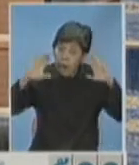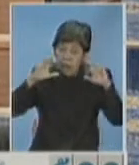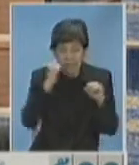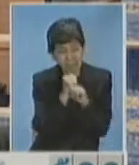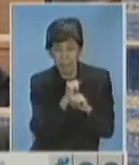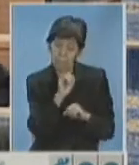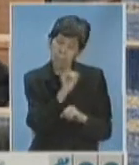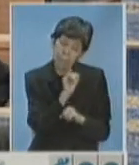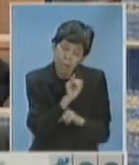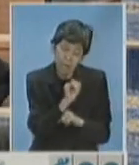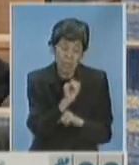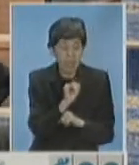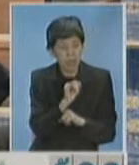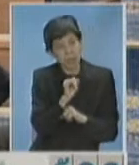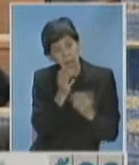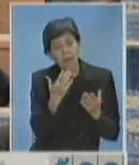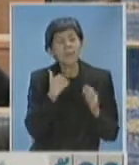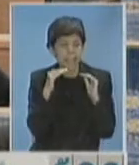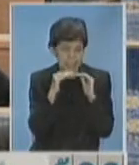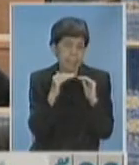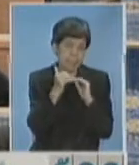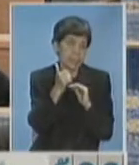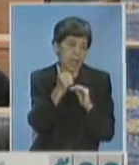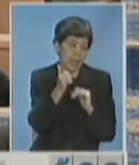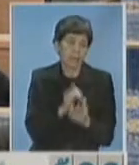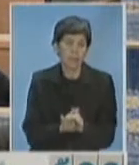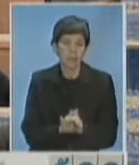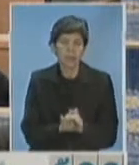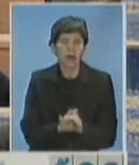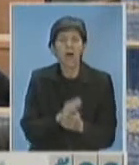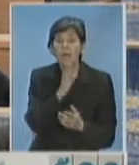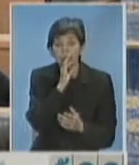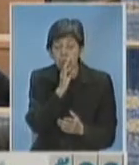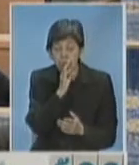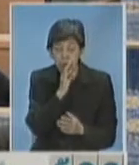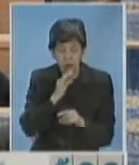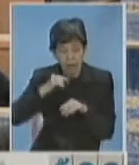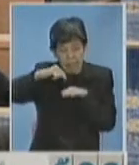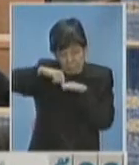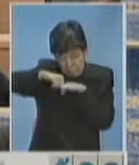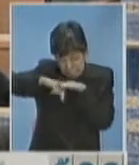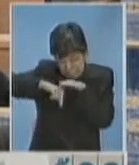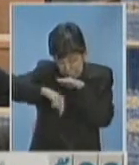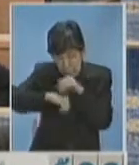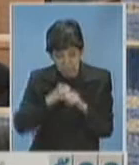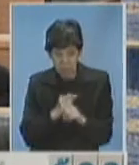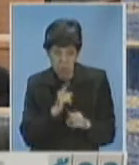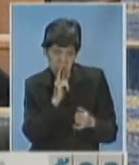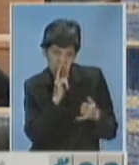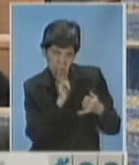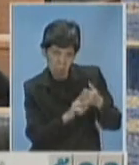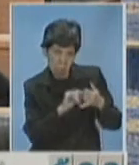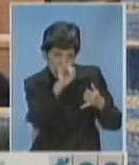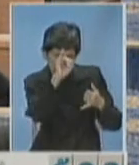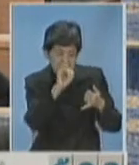ำงานไม่เหมาะสมนั่นเป็นส่วนหนึ่งท่านมีสิทธิ์แต่ว่าถ้าเราลงไปลึกถึงขั้นข่มขู่หรือกระทำ